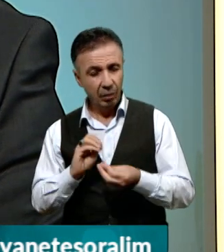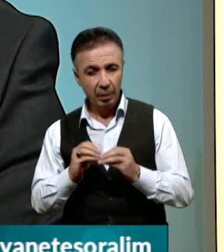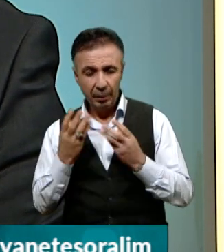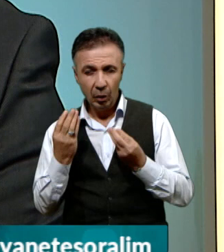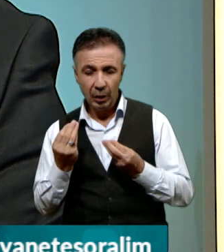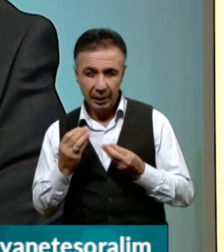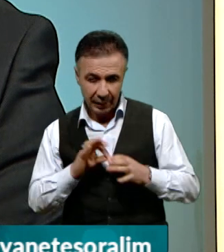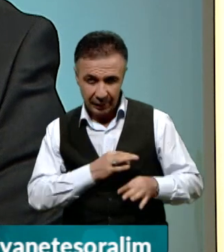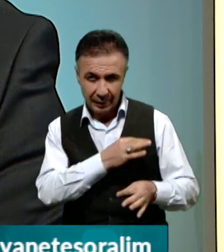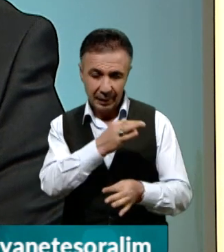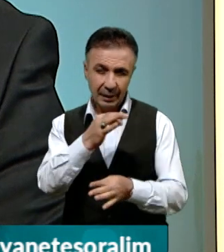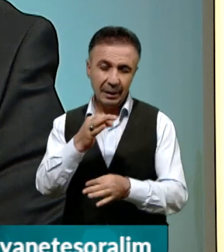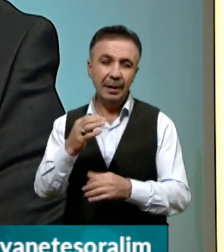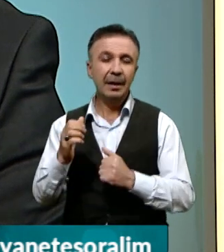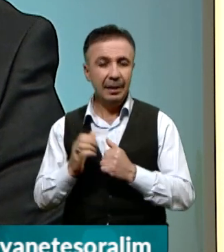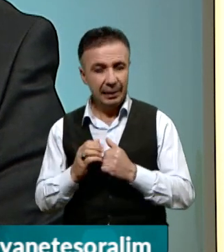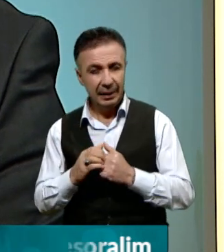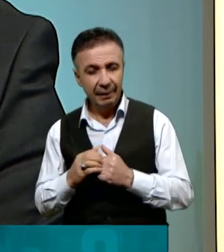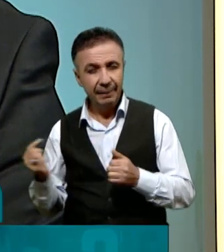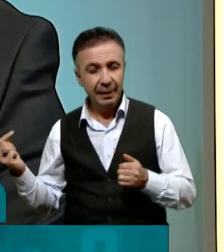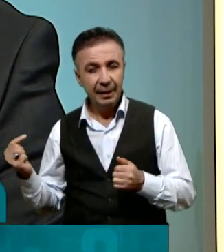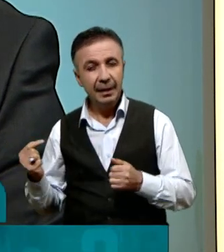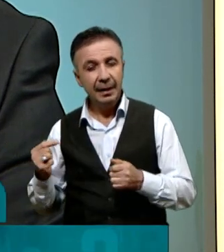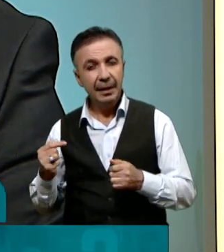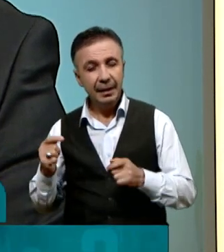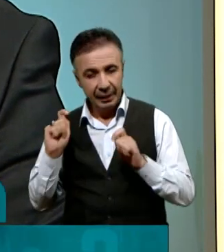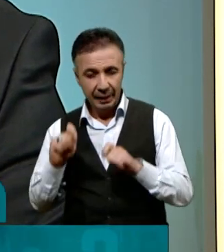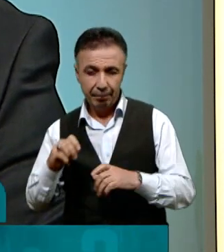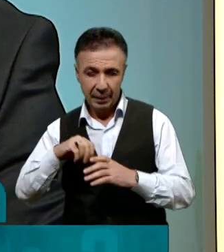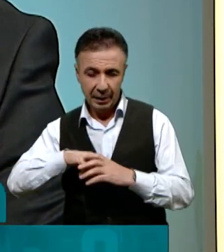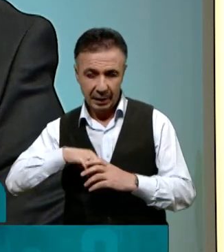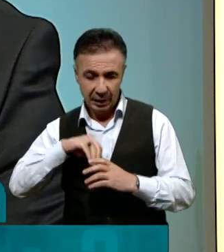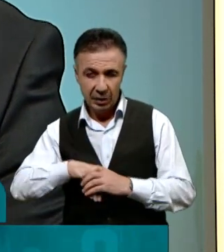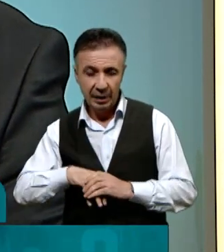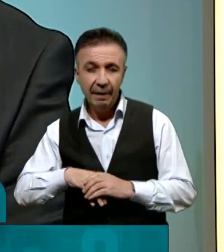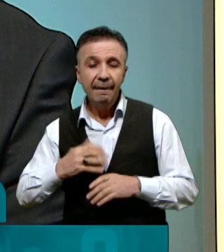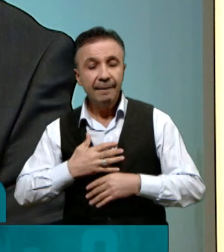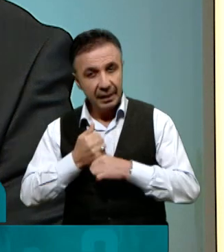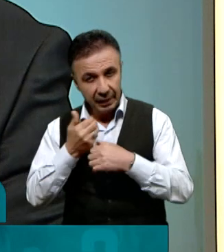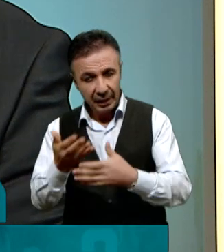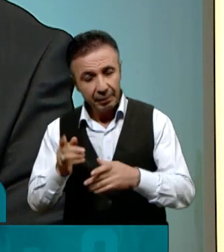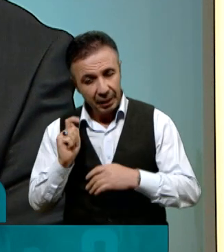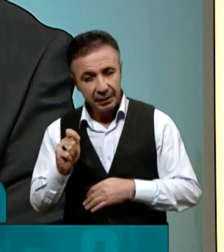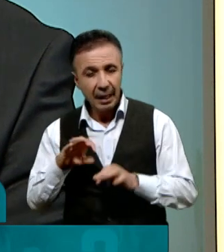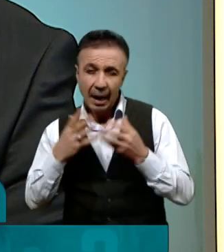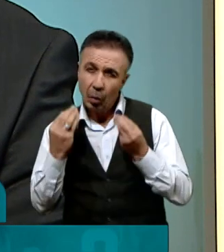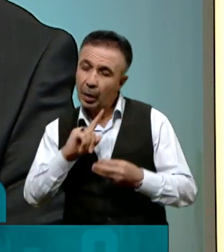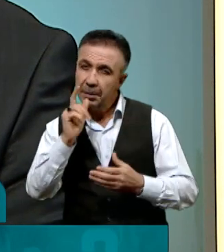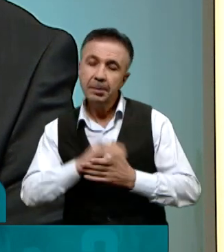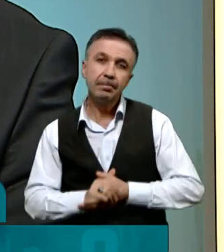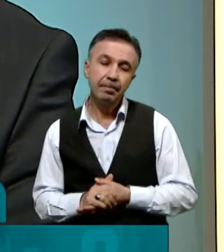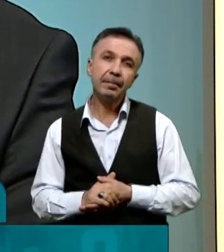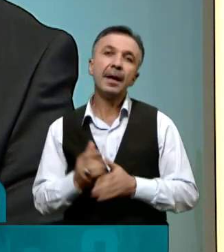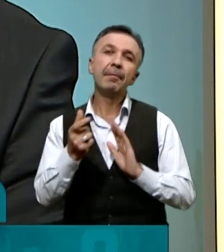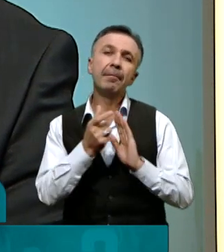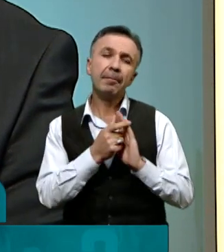yapmak? Tedavisi için fedakarlık yapmak. Aslında ne olabilir? Belki hani bir